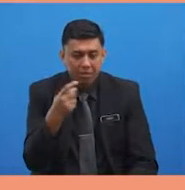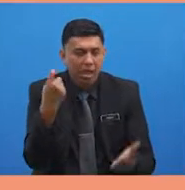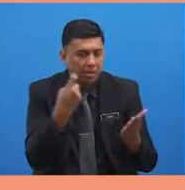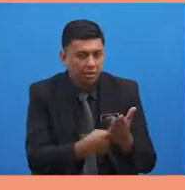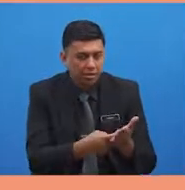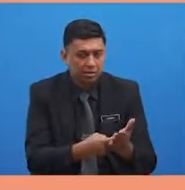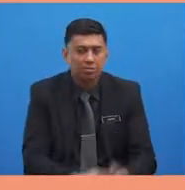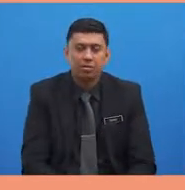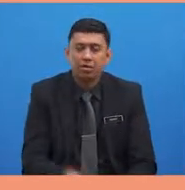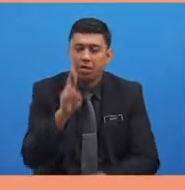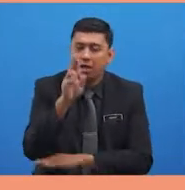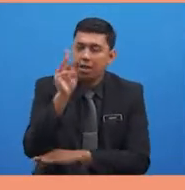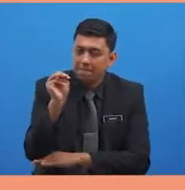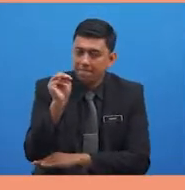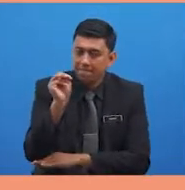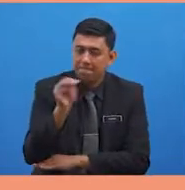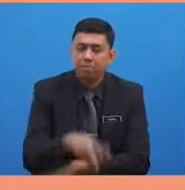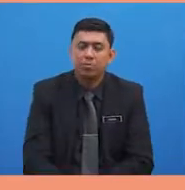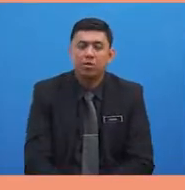harganya ringgit Malaysia